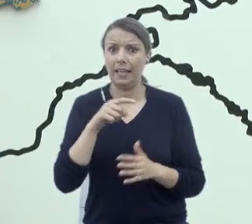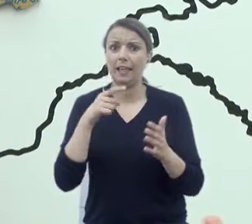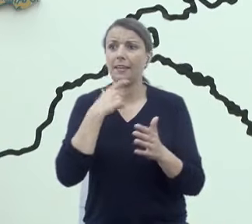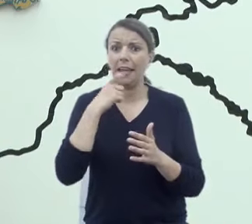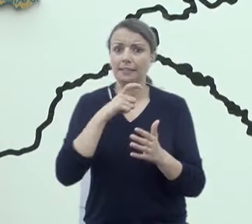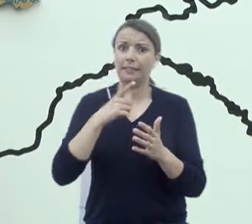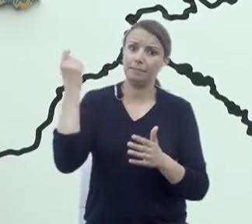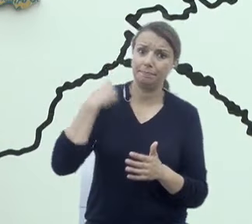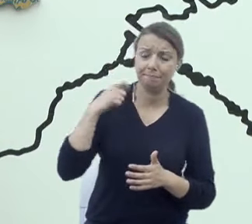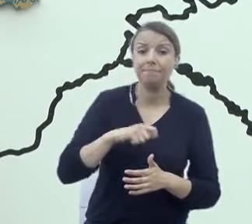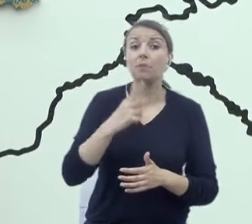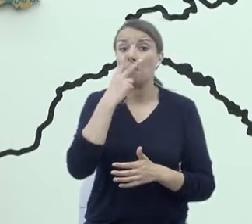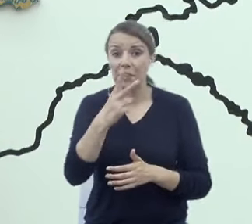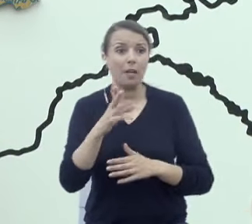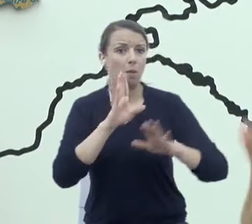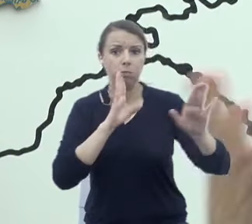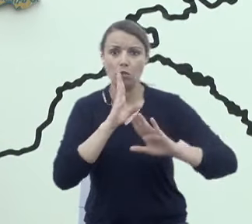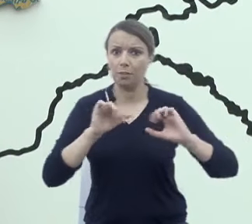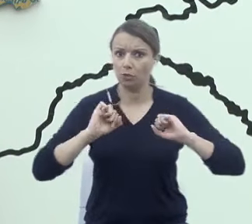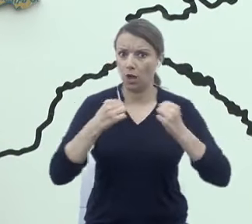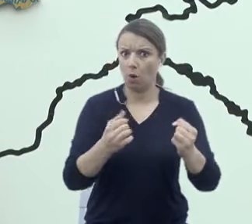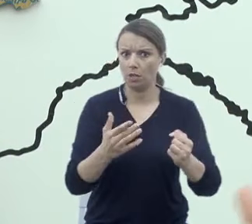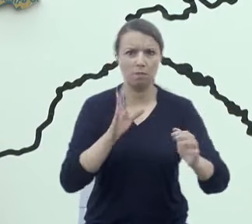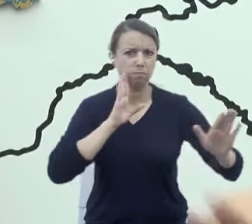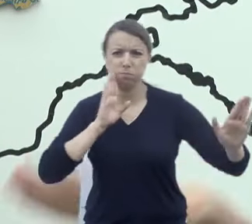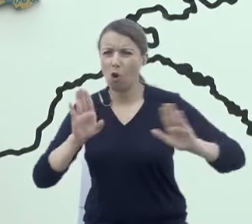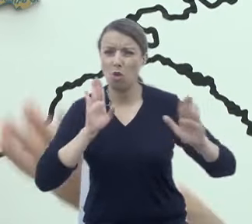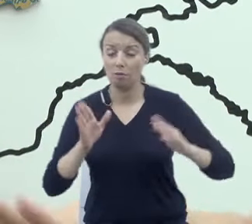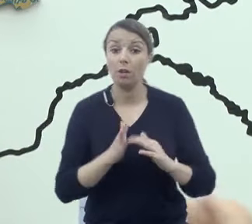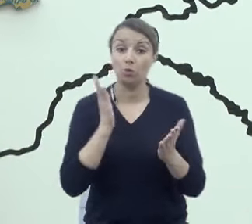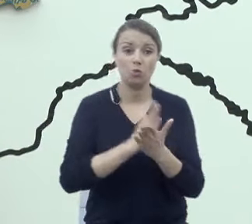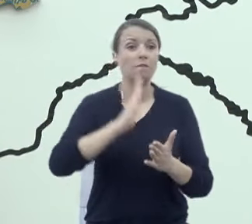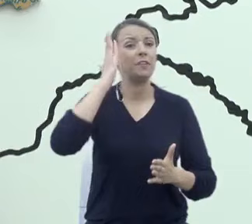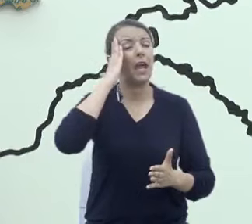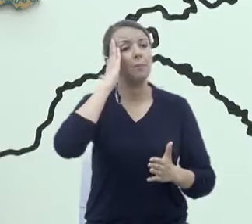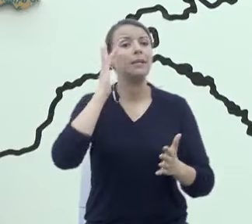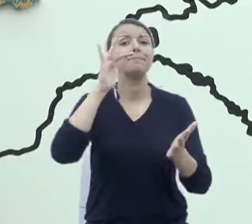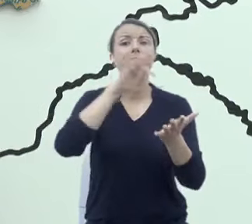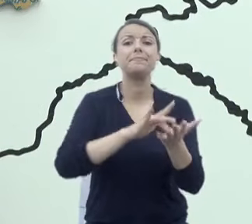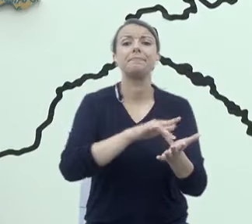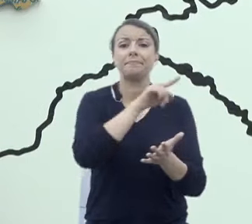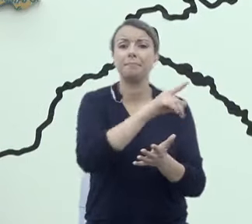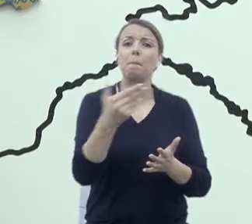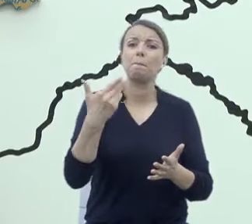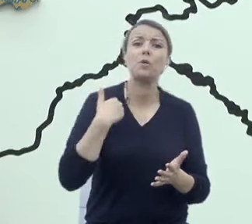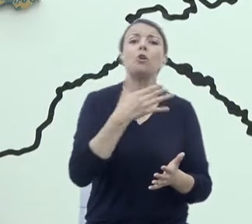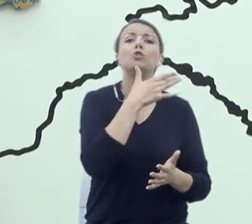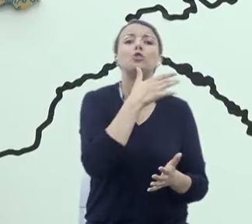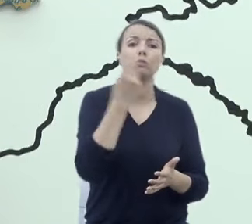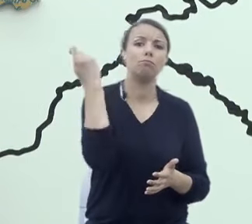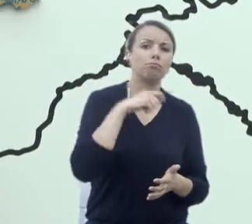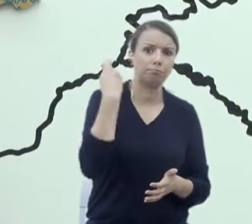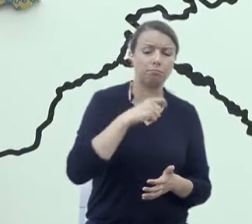że w zasadzie te same mechanizmy, tak, to co wiemy na temat różnych miejsc zbrodni na Żydach na terenie dzisiejszej